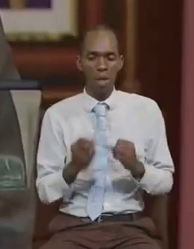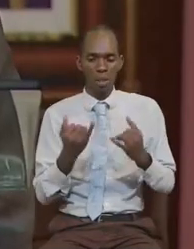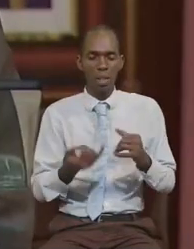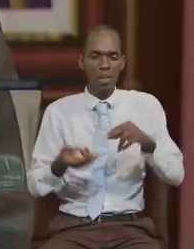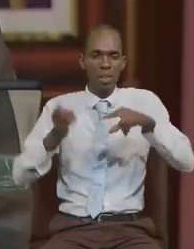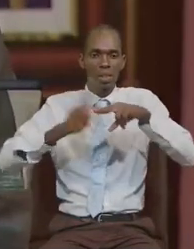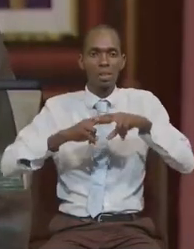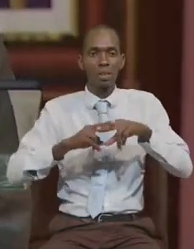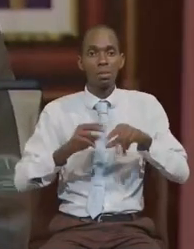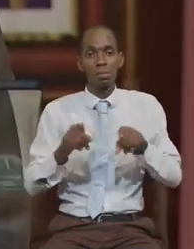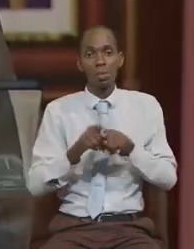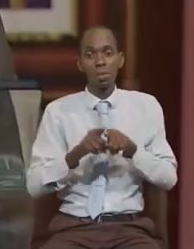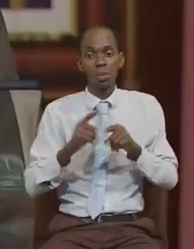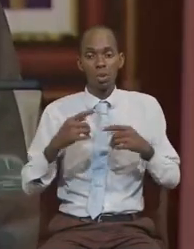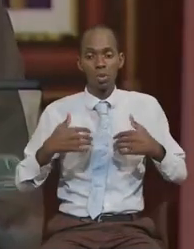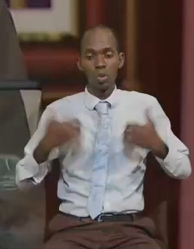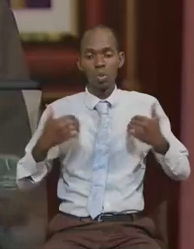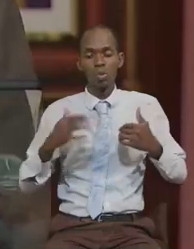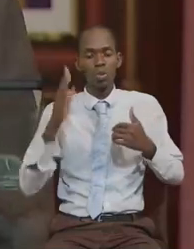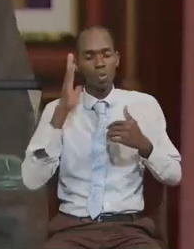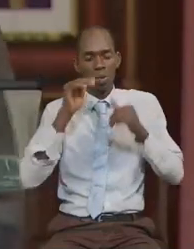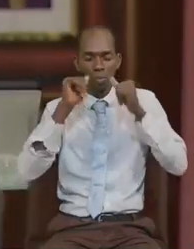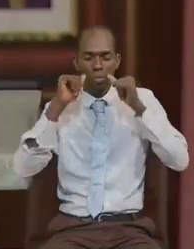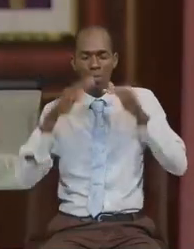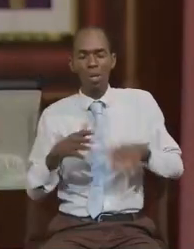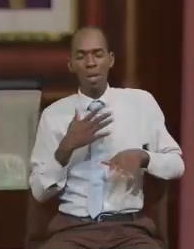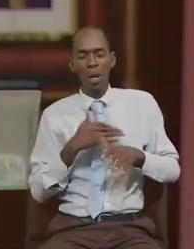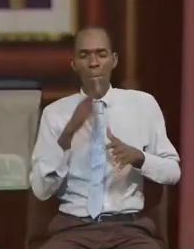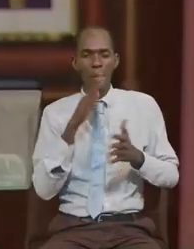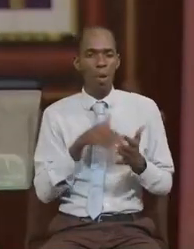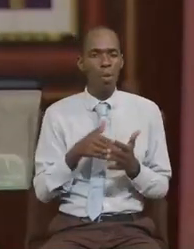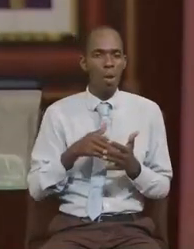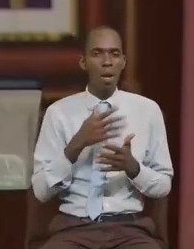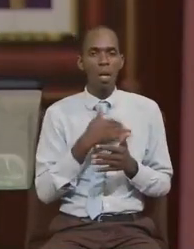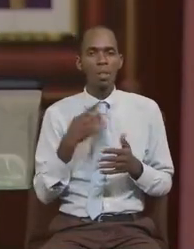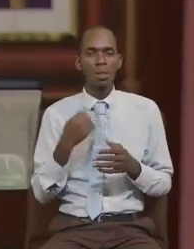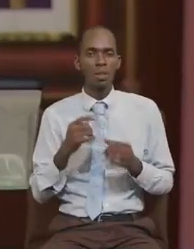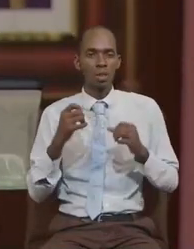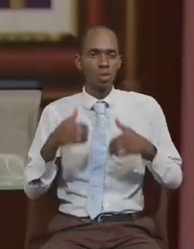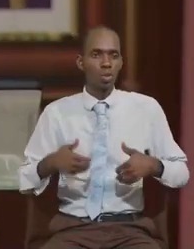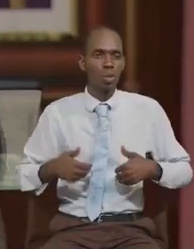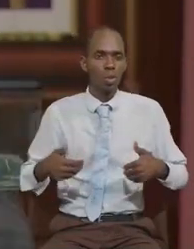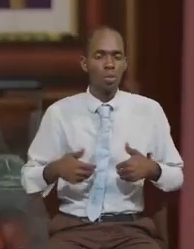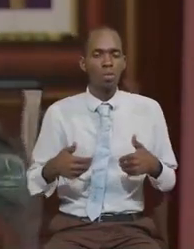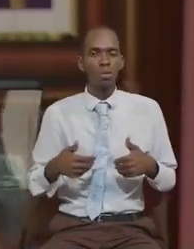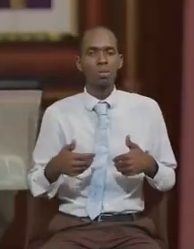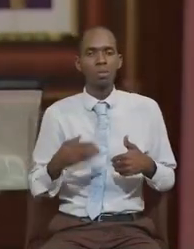Les adolescents se fatiguent et se lassent, et les jeunes hommes chancellent.